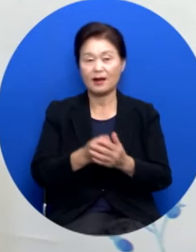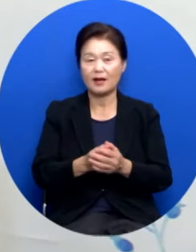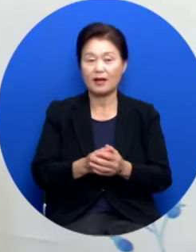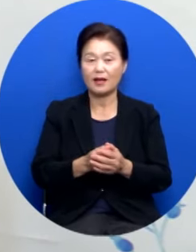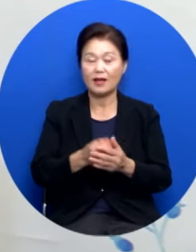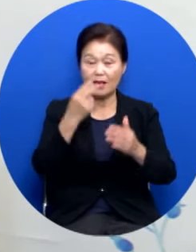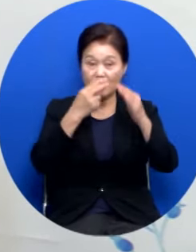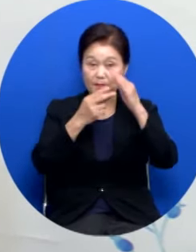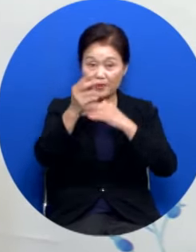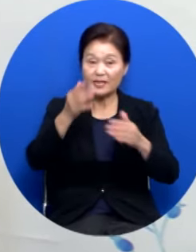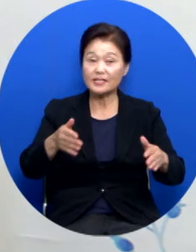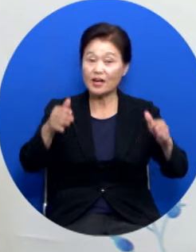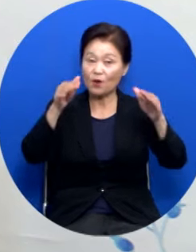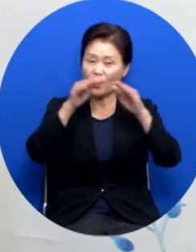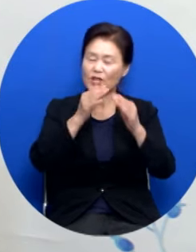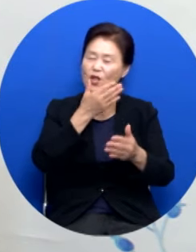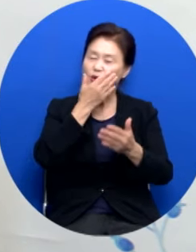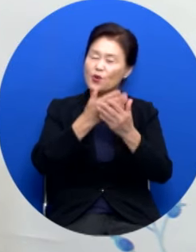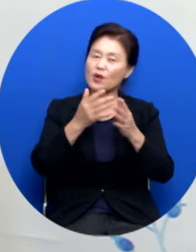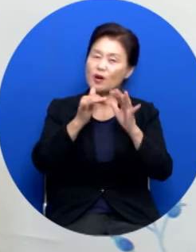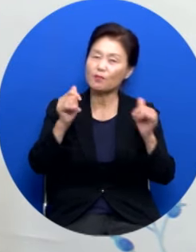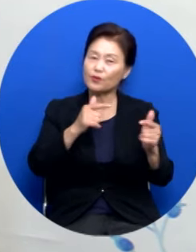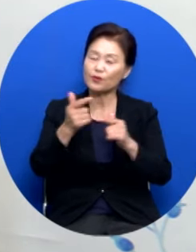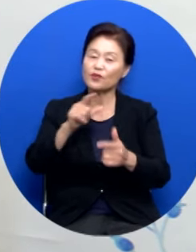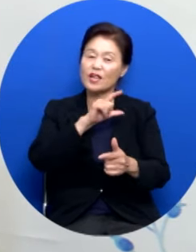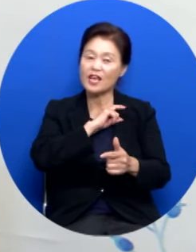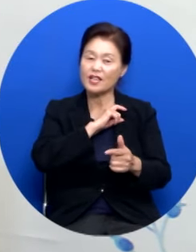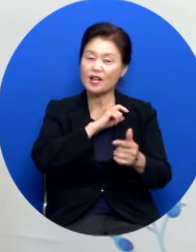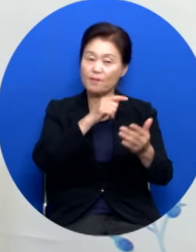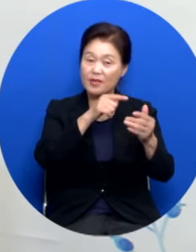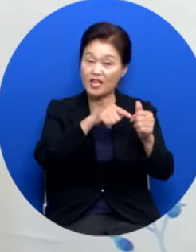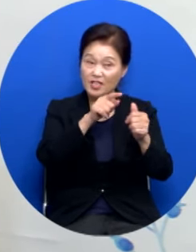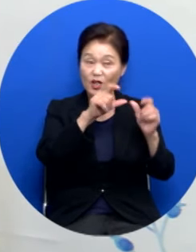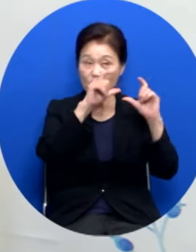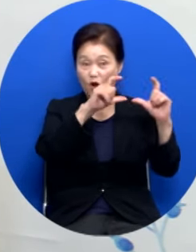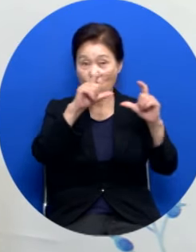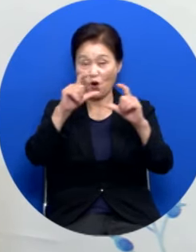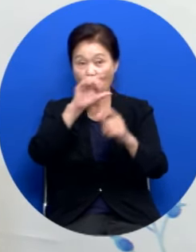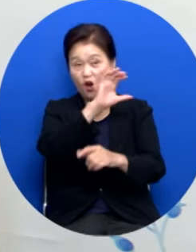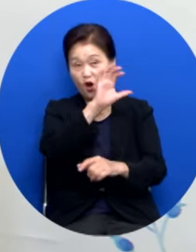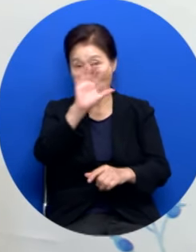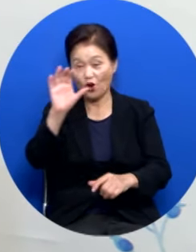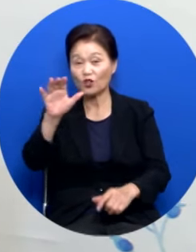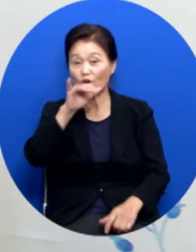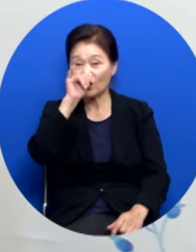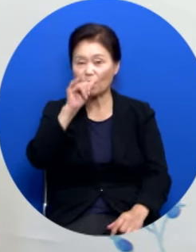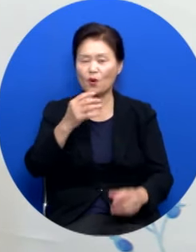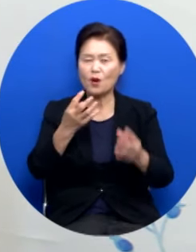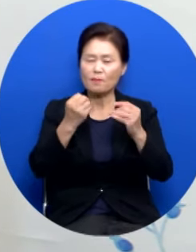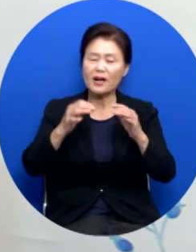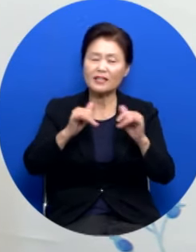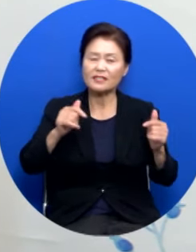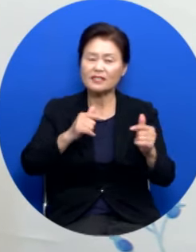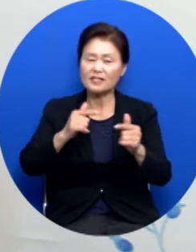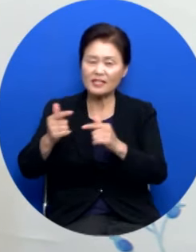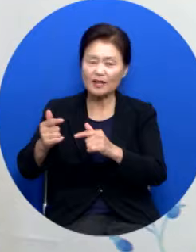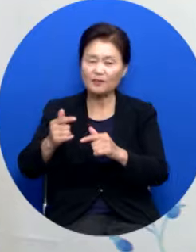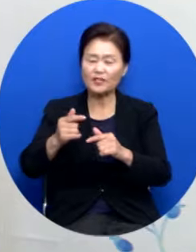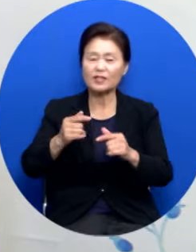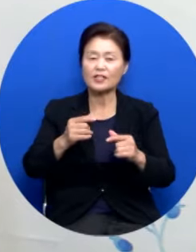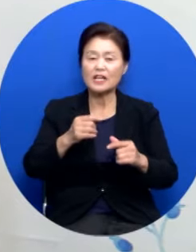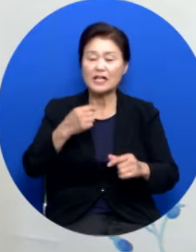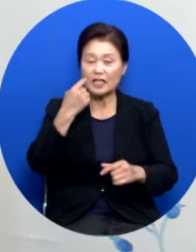이름 붙인 귀한 분들의 이름이 우리 교인들과 이 수원 지역의 많은 사람들의 또 그들의 입술 속에